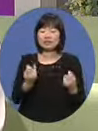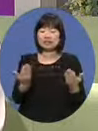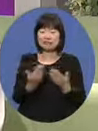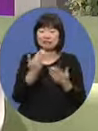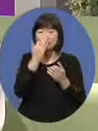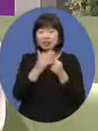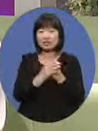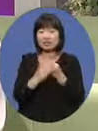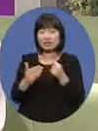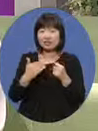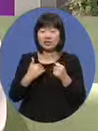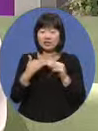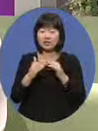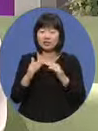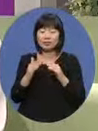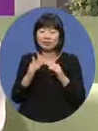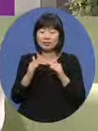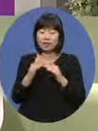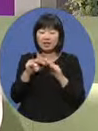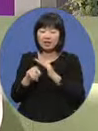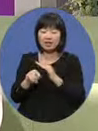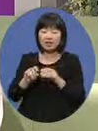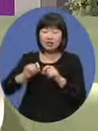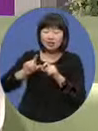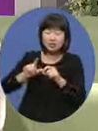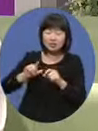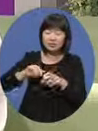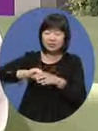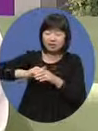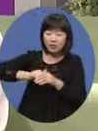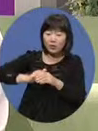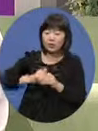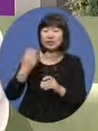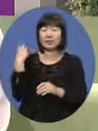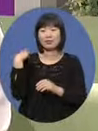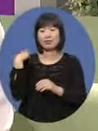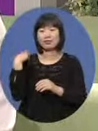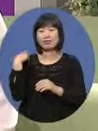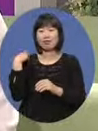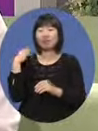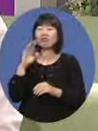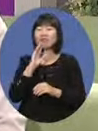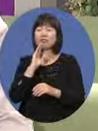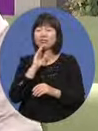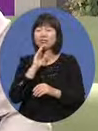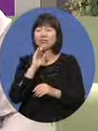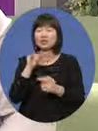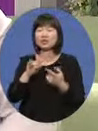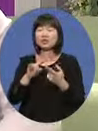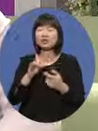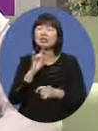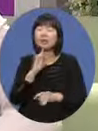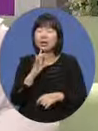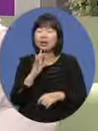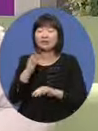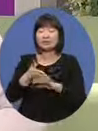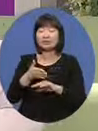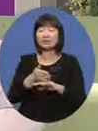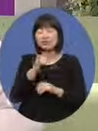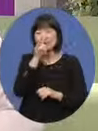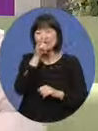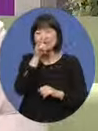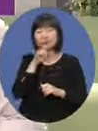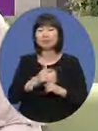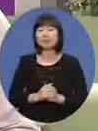가면 이제 저는 설거지 주로 네. 이제 제가 이제 설거지 담당이고. 더 힘들어. 아, 그런데 네. 그것만으로도 참 감사한 게